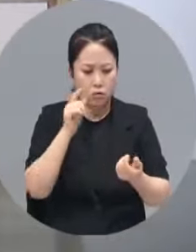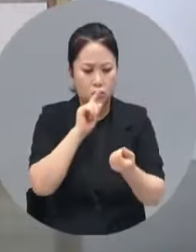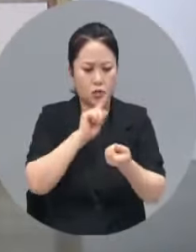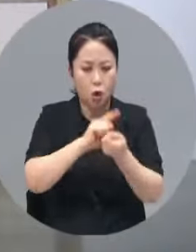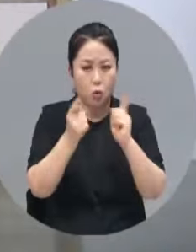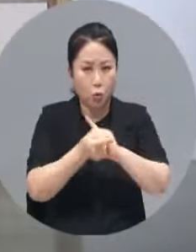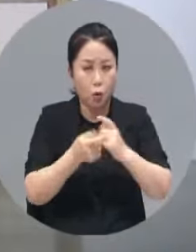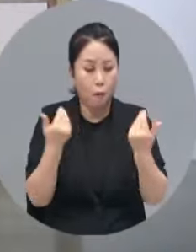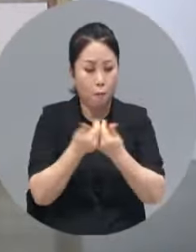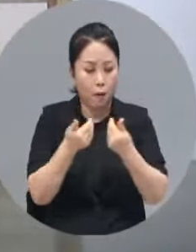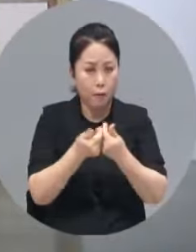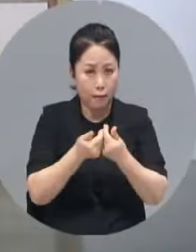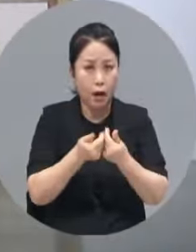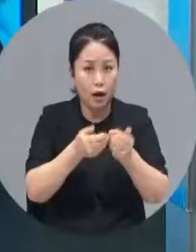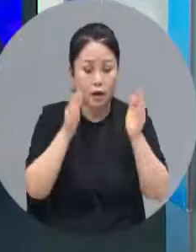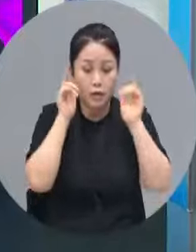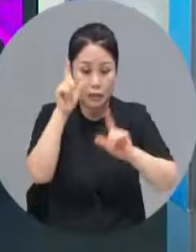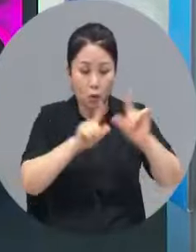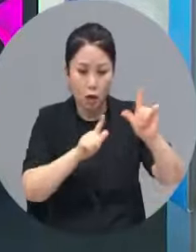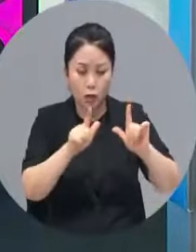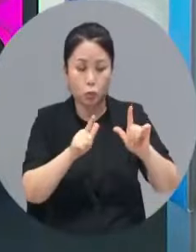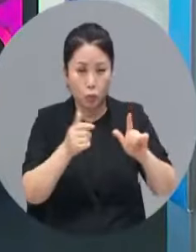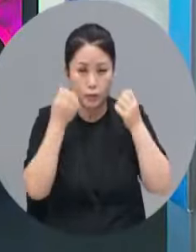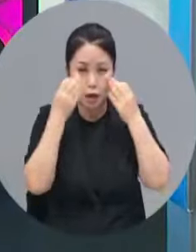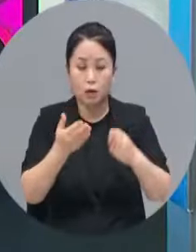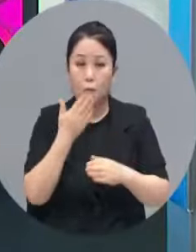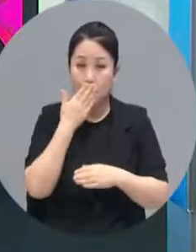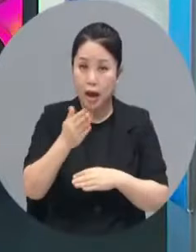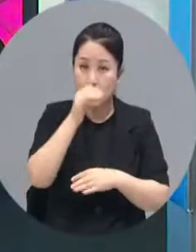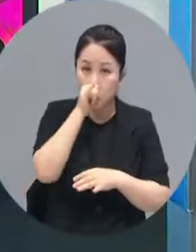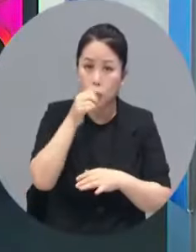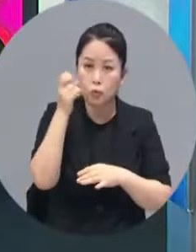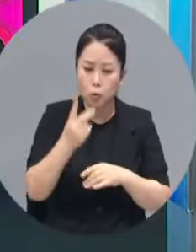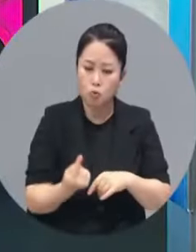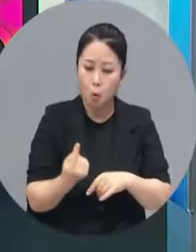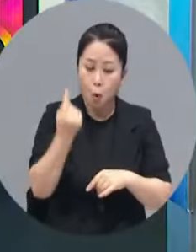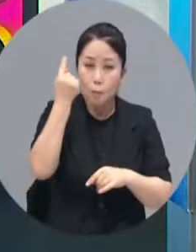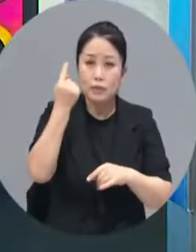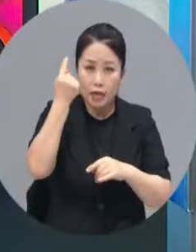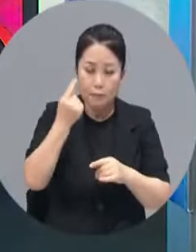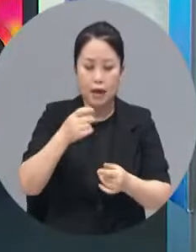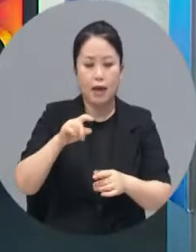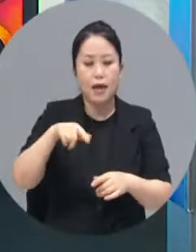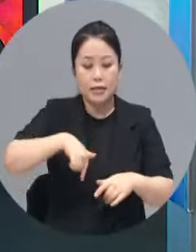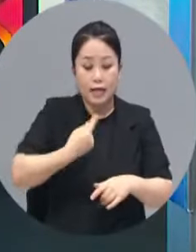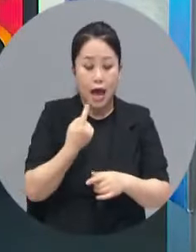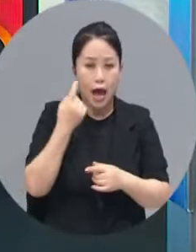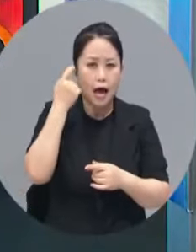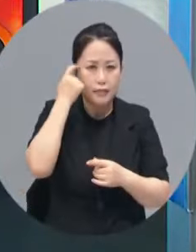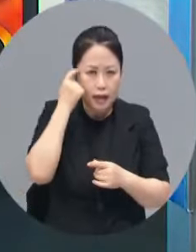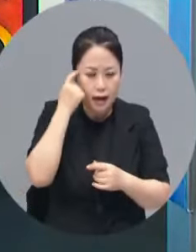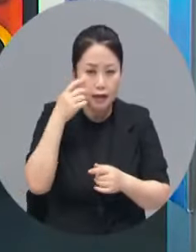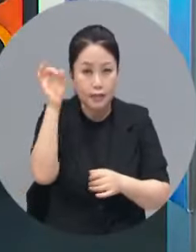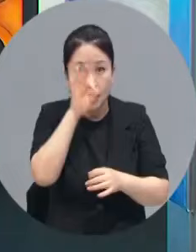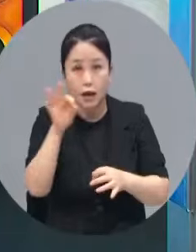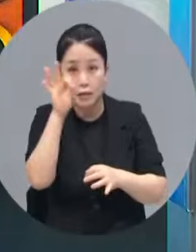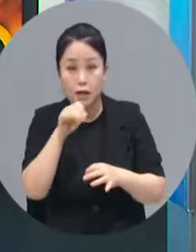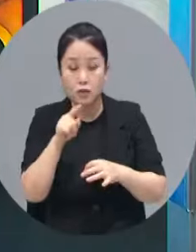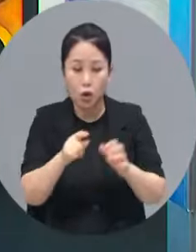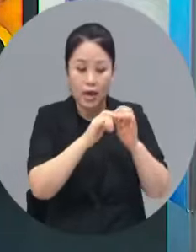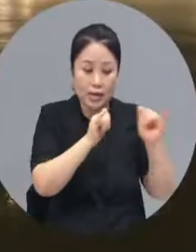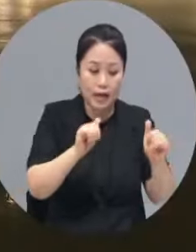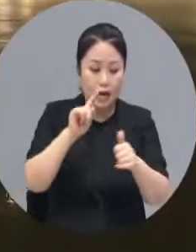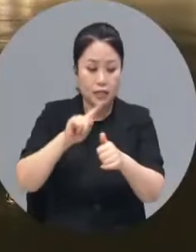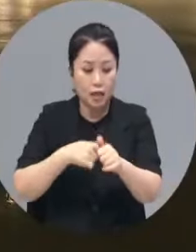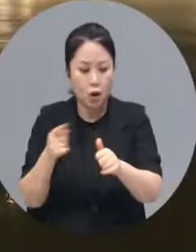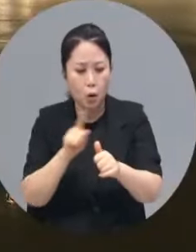새로운 가능성은 열려 있고 높은 차원의 자아를 찾아 인간과 자연의 위치가 어딘지 상상해 볼 것을